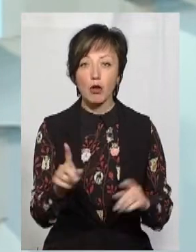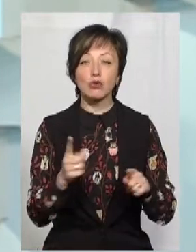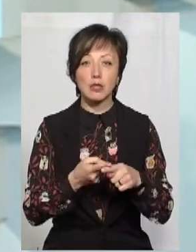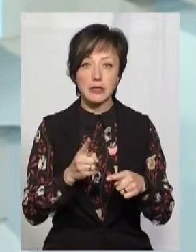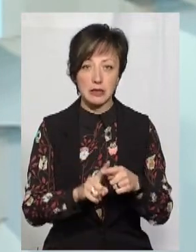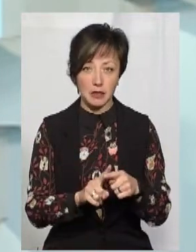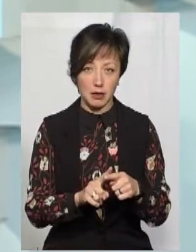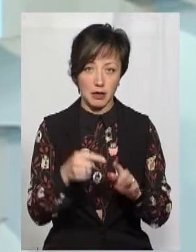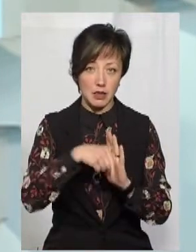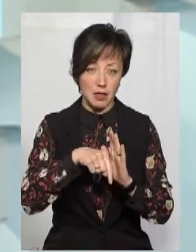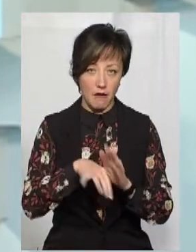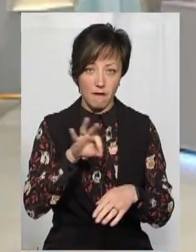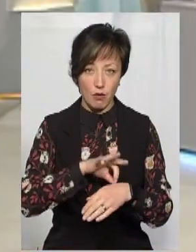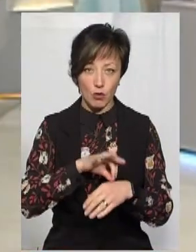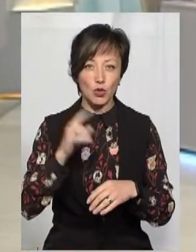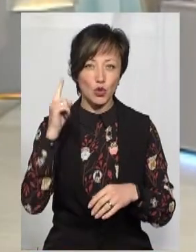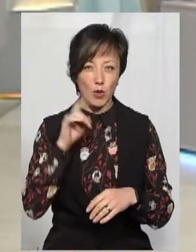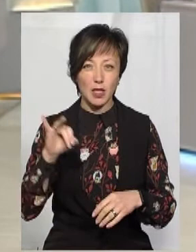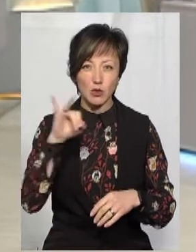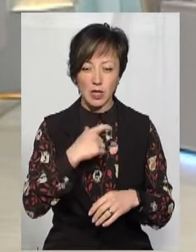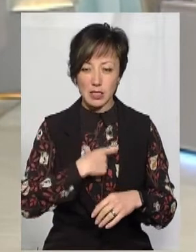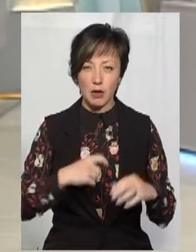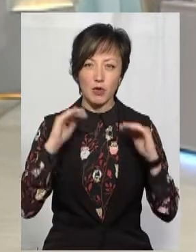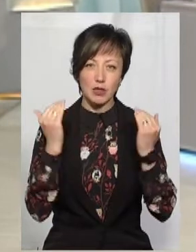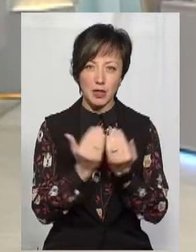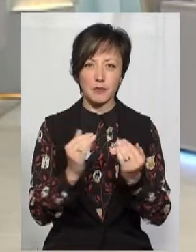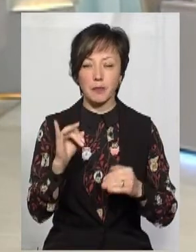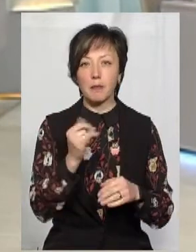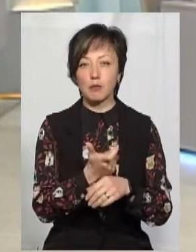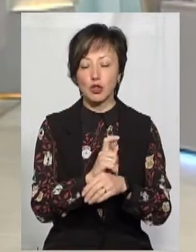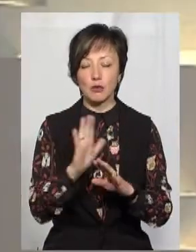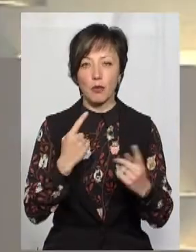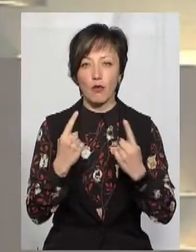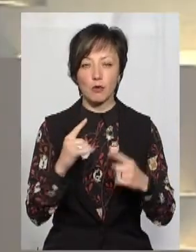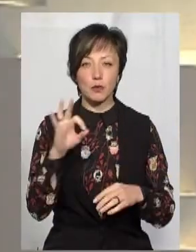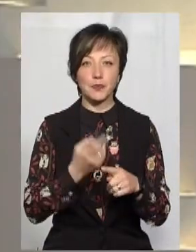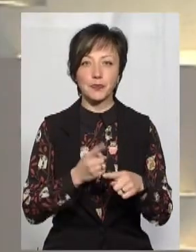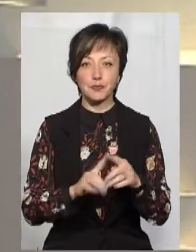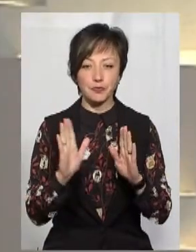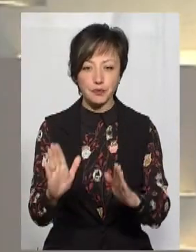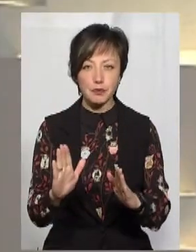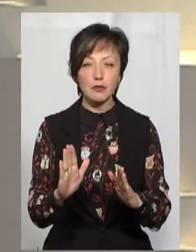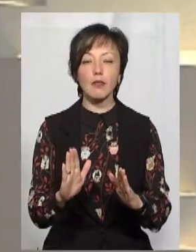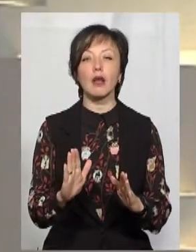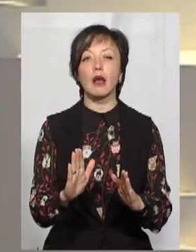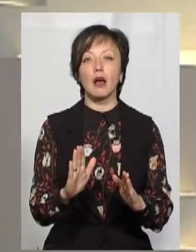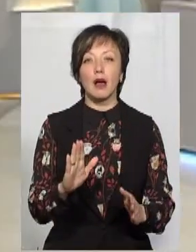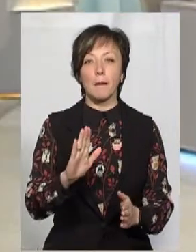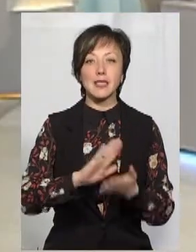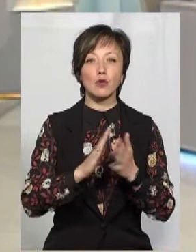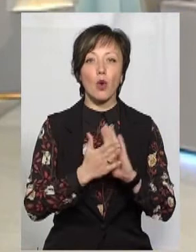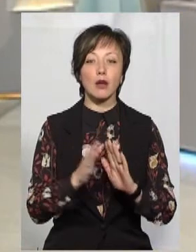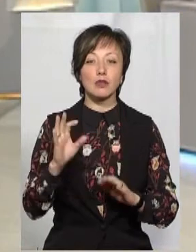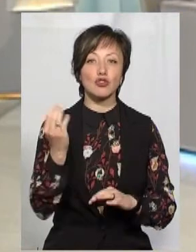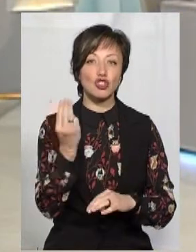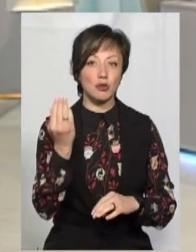таке COVID-19. Ми чули про цю історію з самоізоляцією, тощо. А ми більше поговоримо ще про цю ситуацію з Шепетівкою. Просто хочеться зрозуміти,